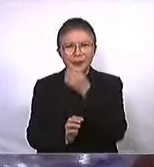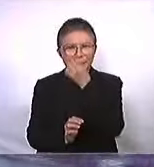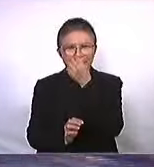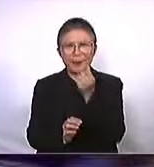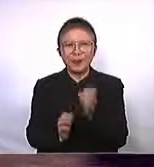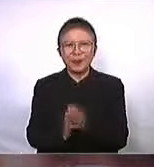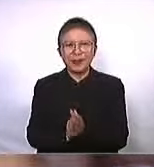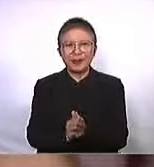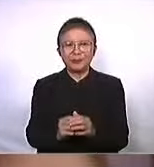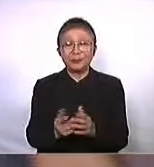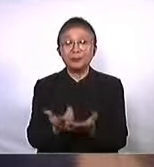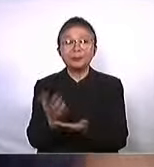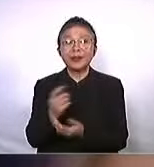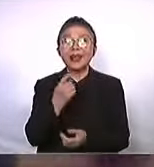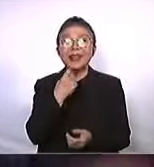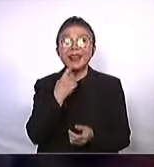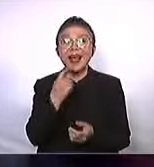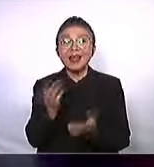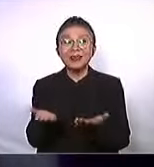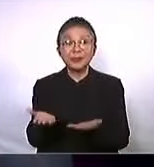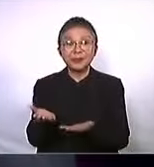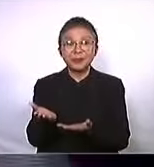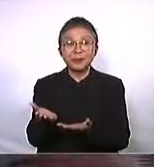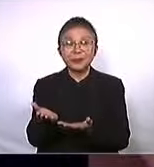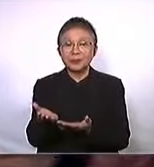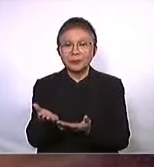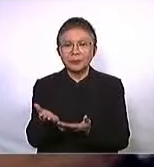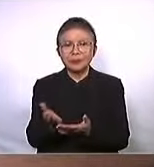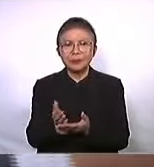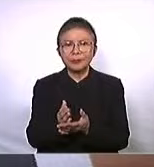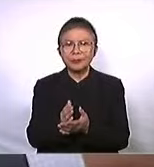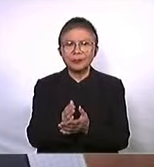Silakan diperlihatkan ke calon wakil presiden dan ke moderator.